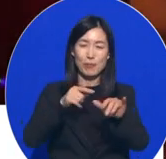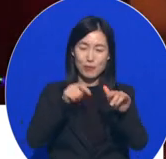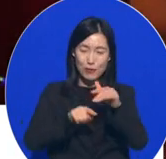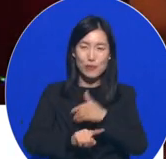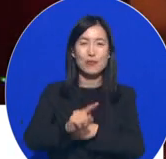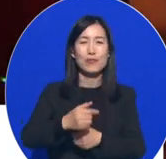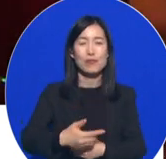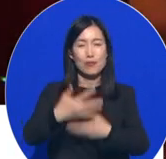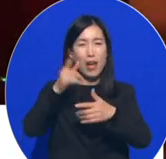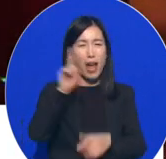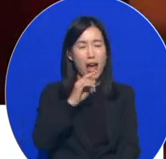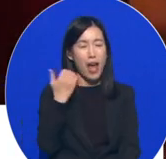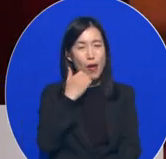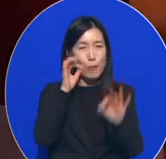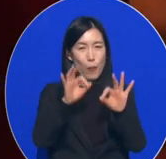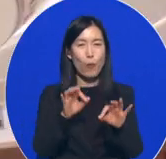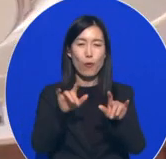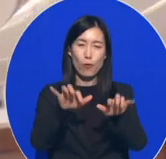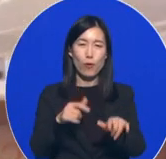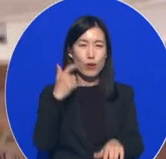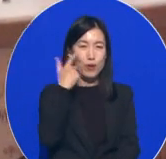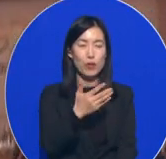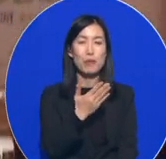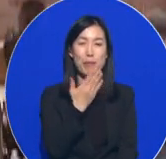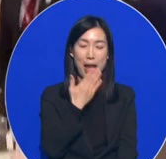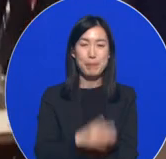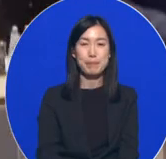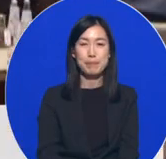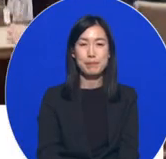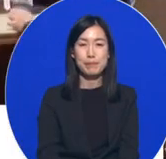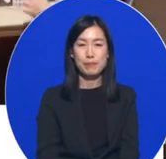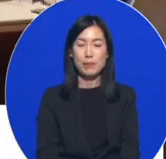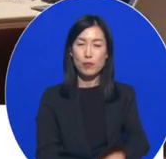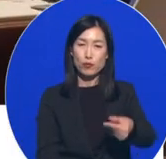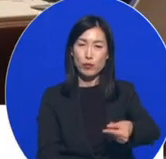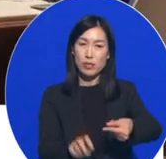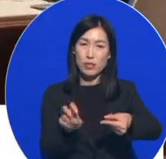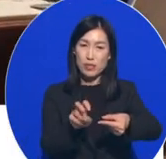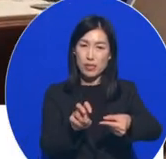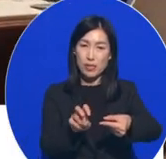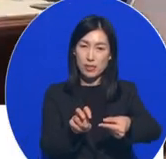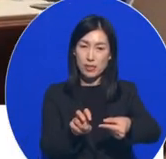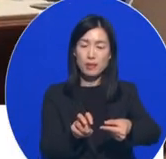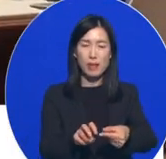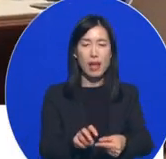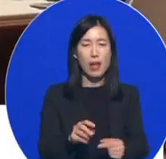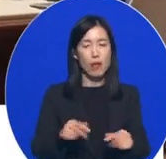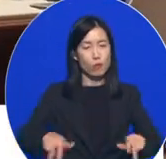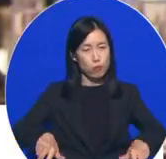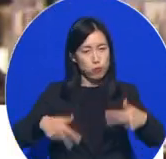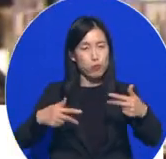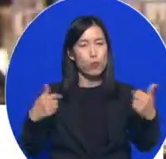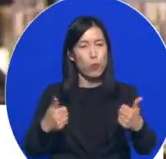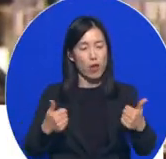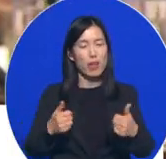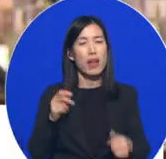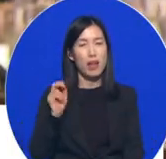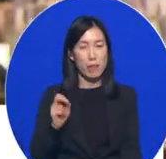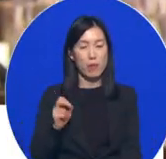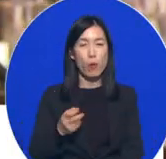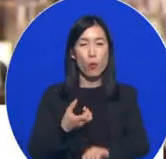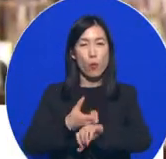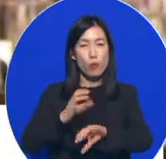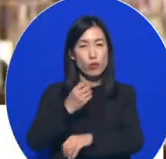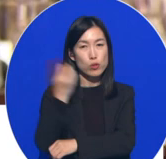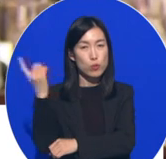자유롭게 참여해 질문할 수 있습니다 G20 정상회의가 화상으로 열릴 것으로 예상됩니다 외신보도에